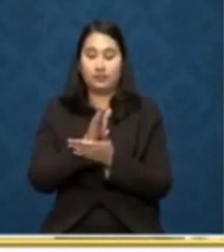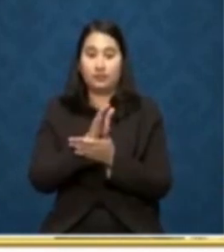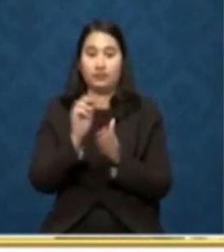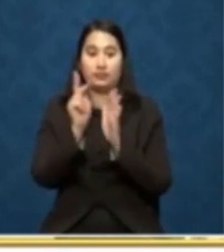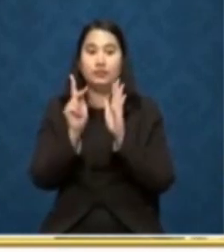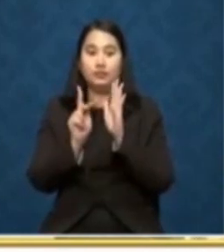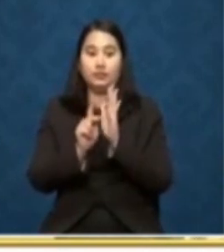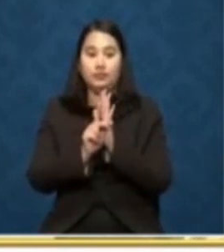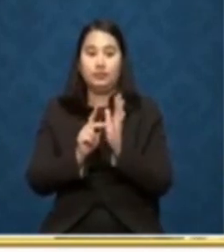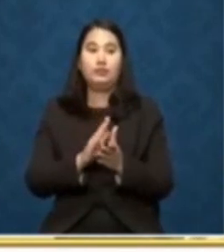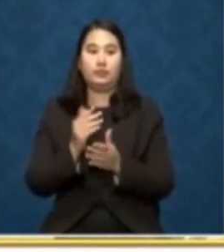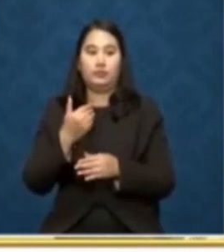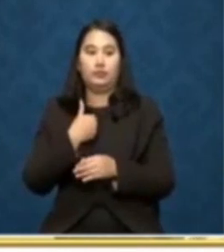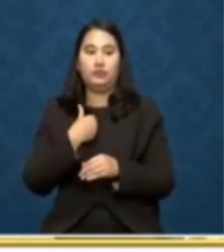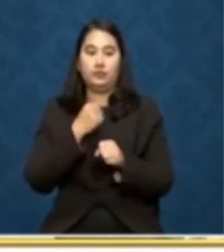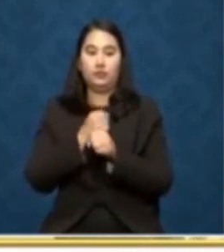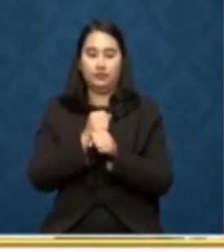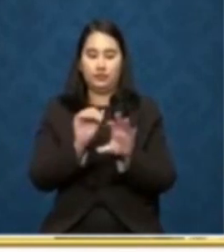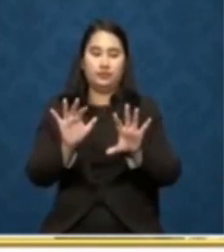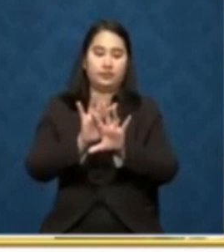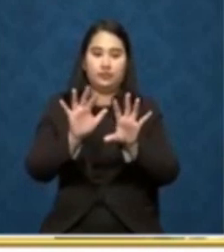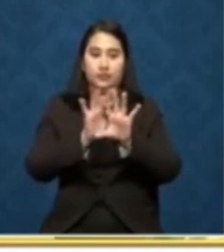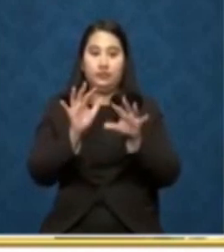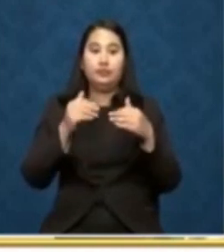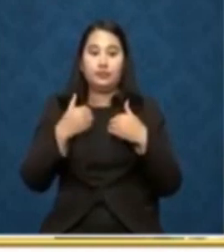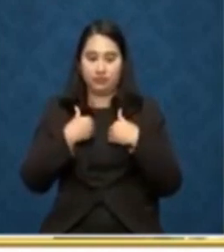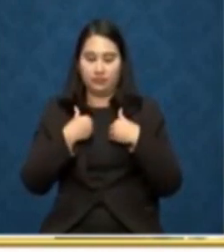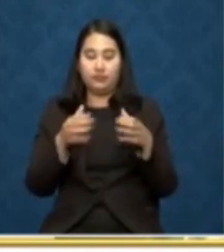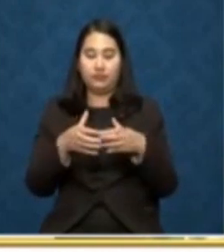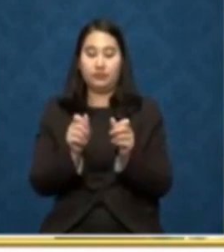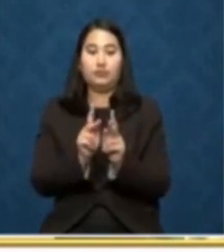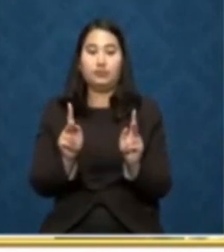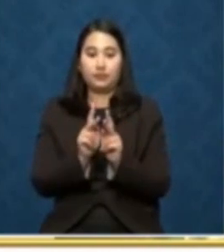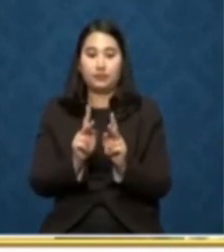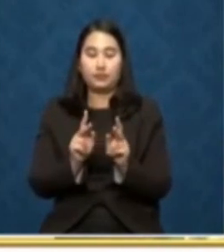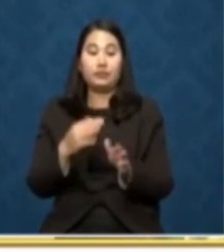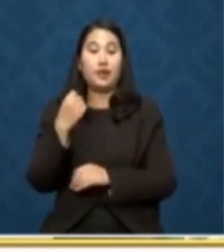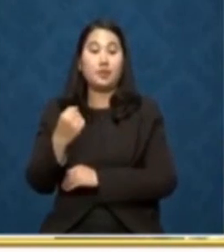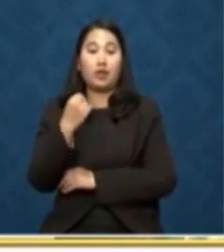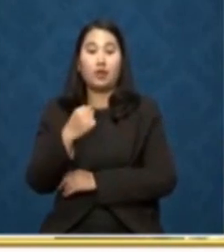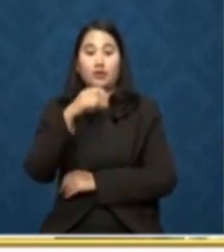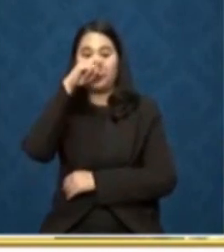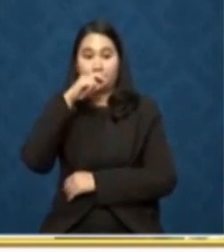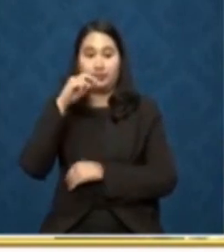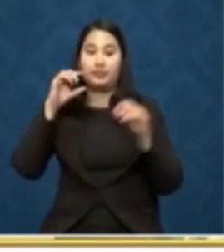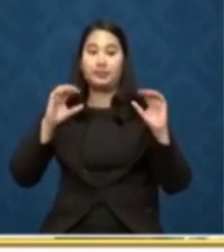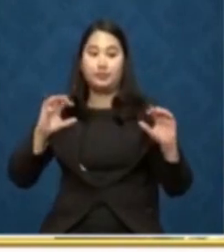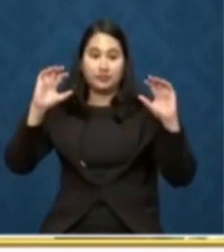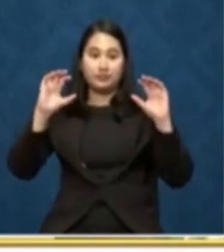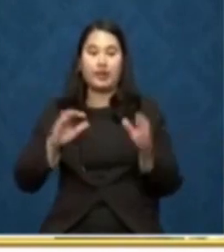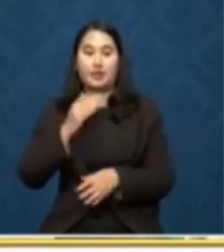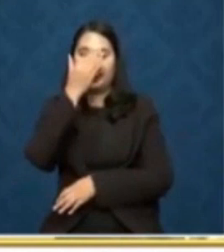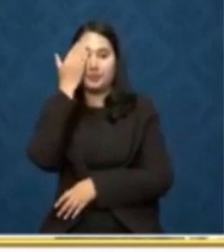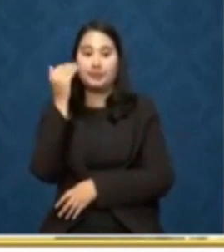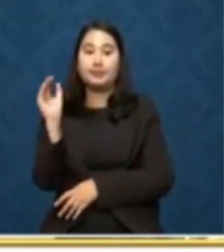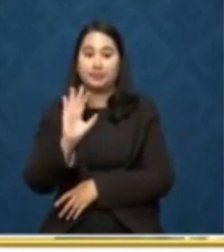ฝายนติบัห Smoothieี่ซ้อนเหืมกหลายกั และน่งมีกัอากธการความมนคง แห่งรดด้วยแต่